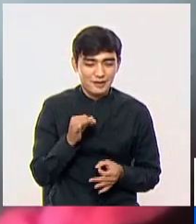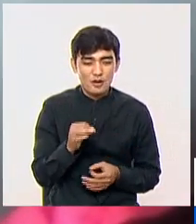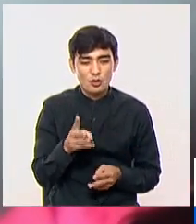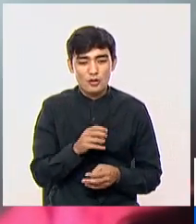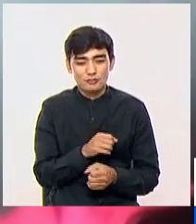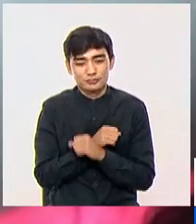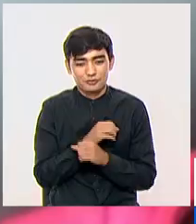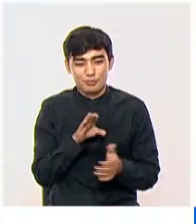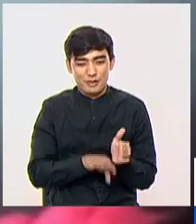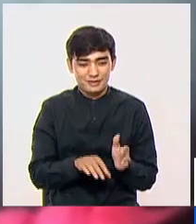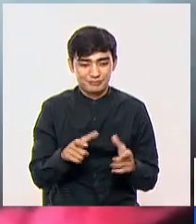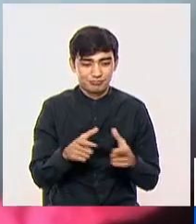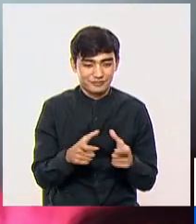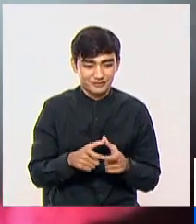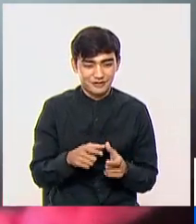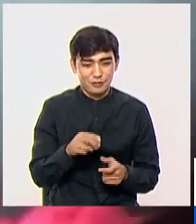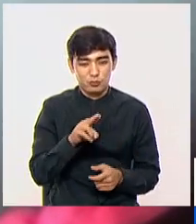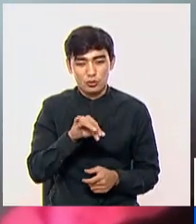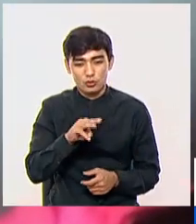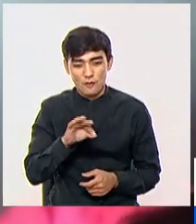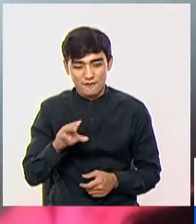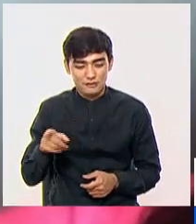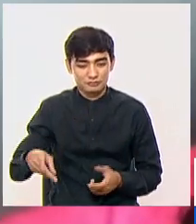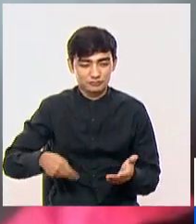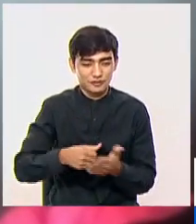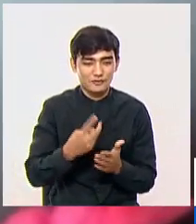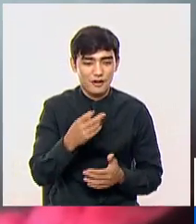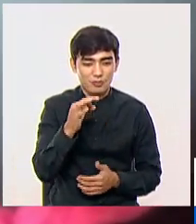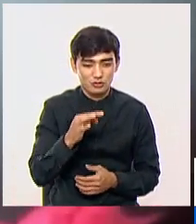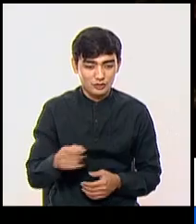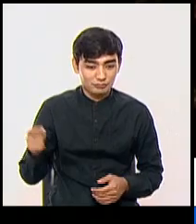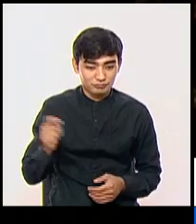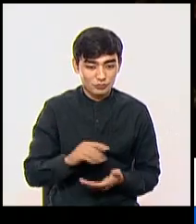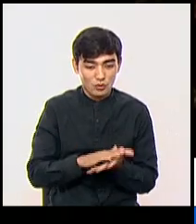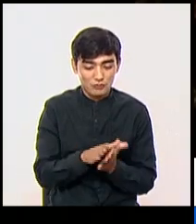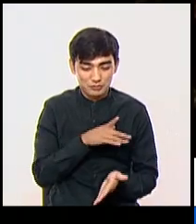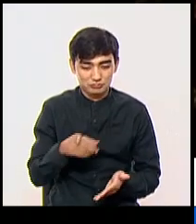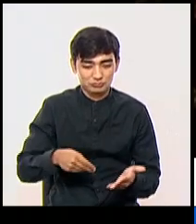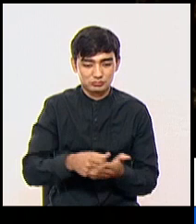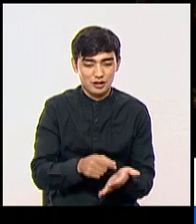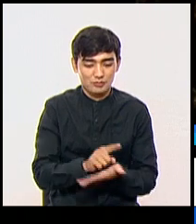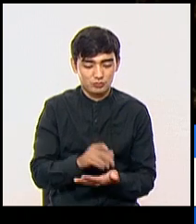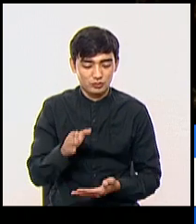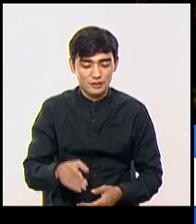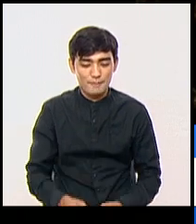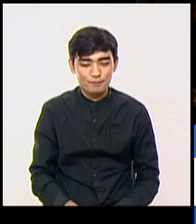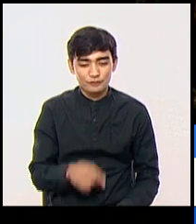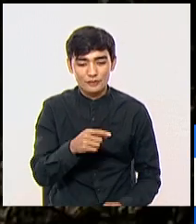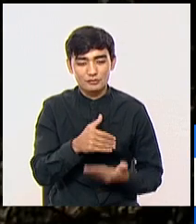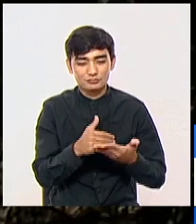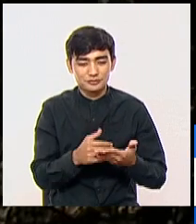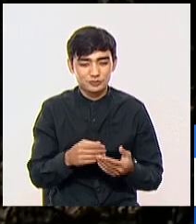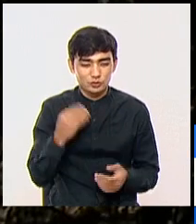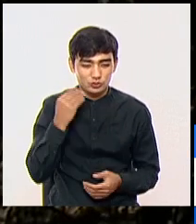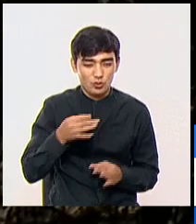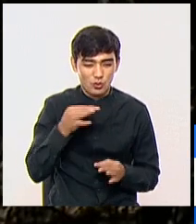путевок, скорее всего, придется выплачивать 2% от совершенных сделок по приезду. Согласно статистике, за календарный год туристические